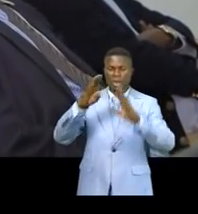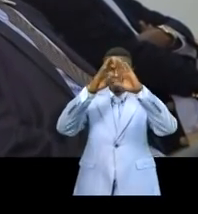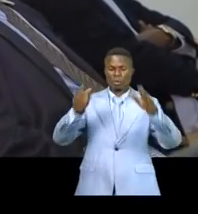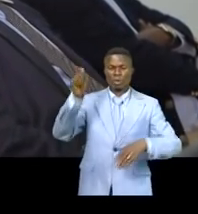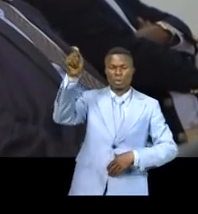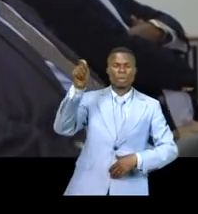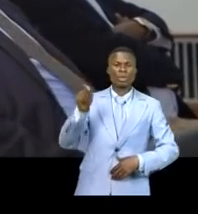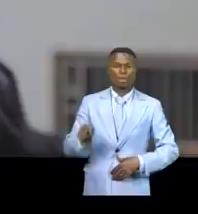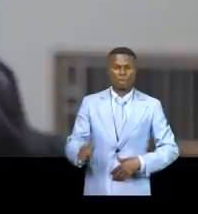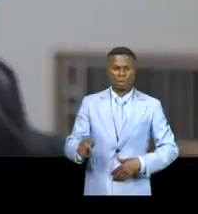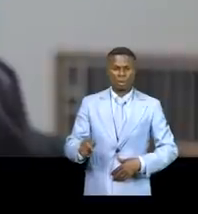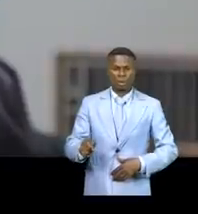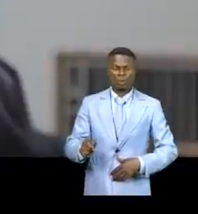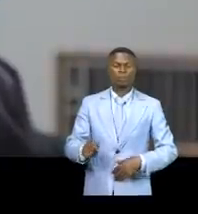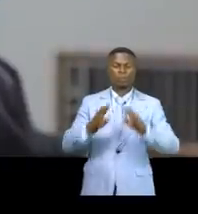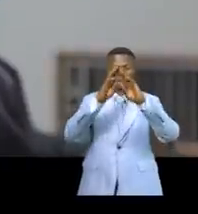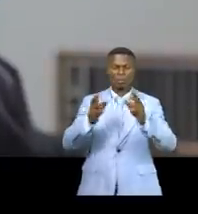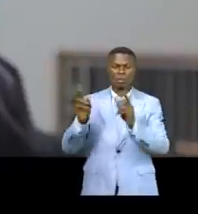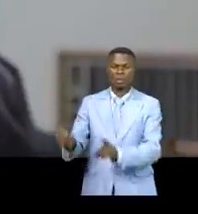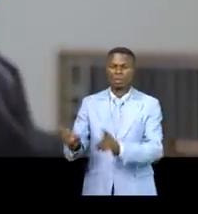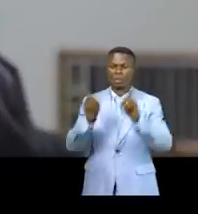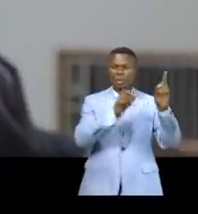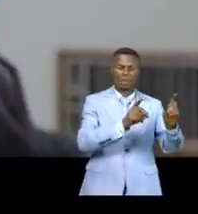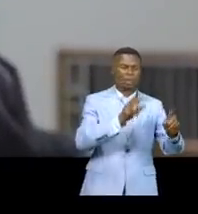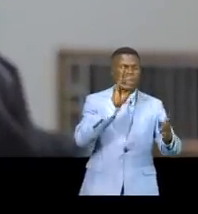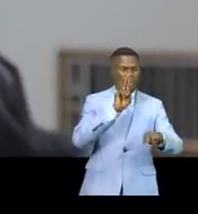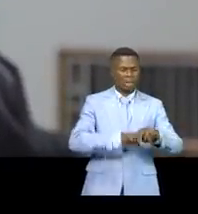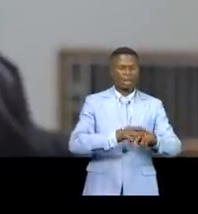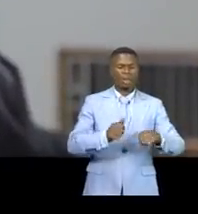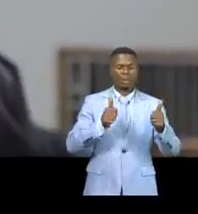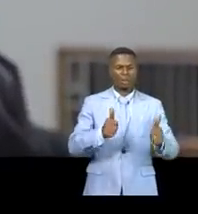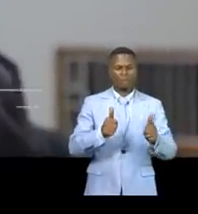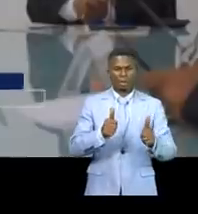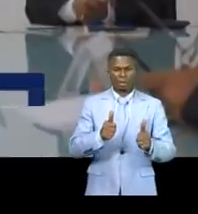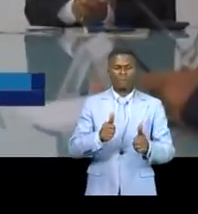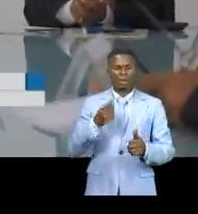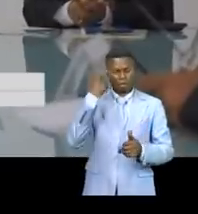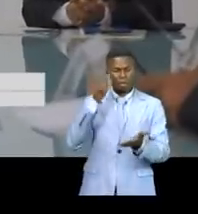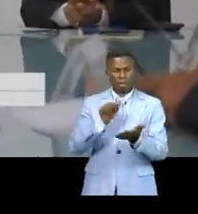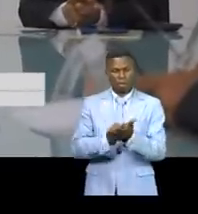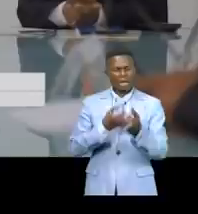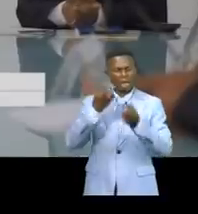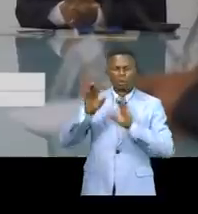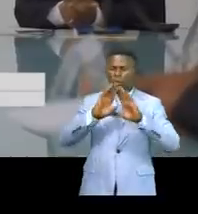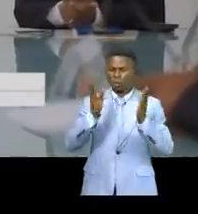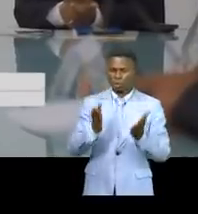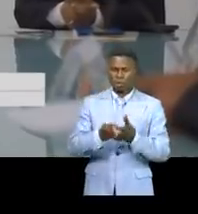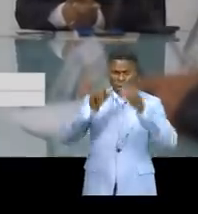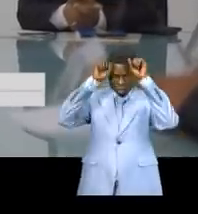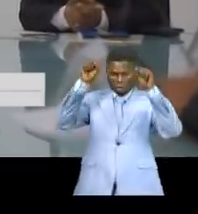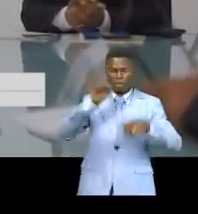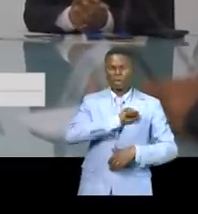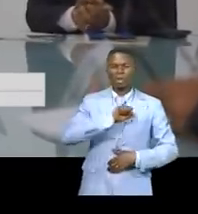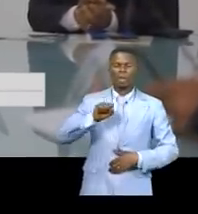militaires et policières et leur relocalisation dans des conditions humaines. Paul Makela de Bitec a tout expliqué au président du